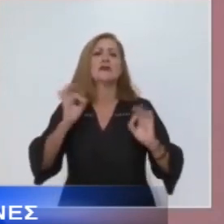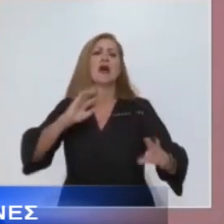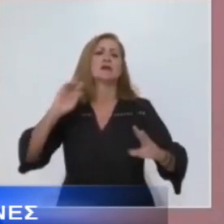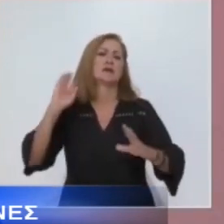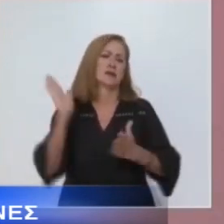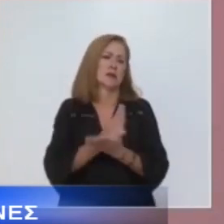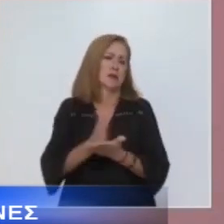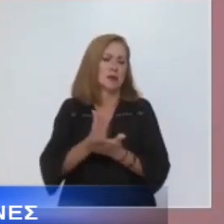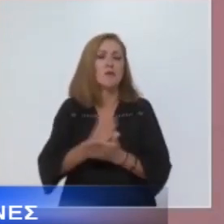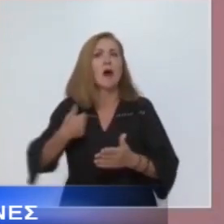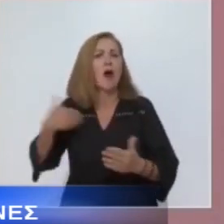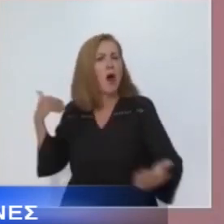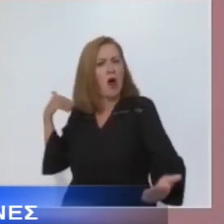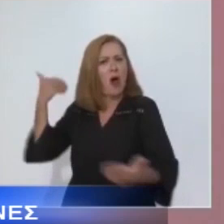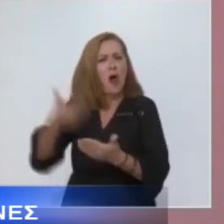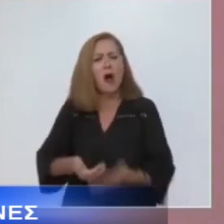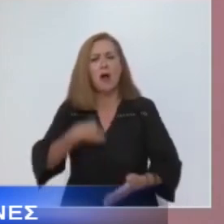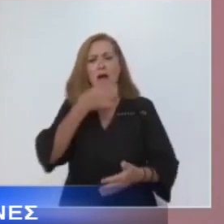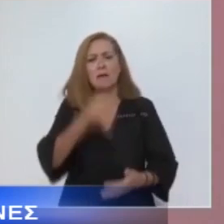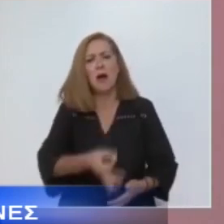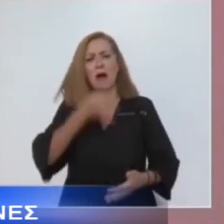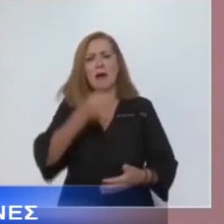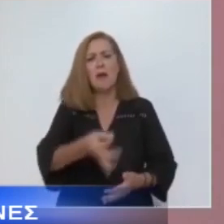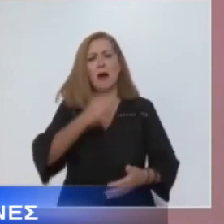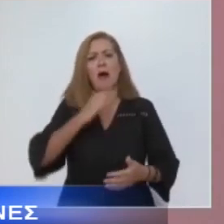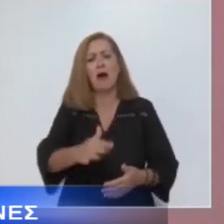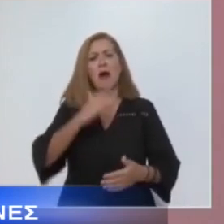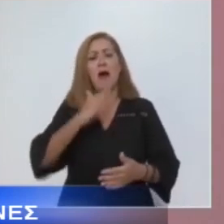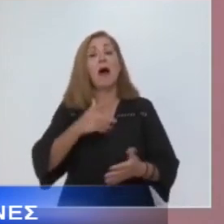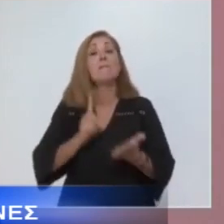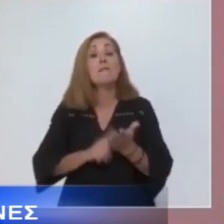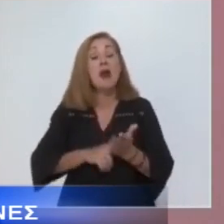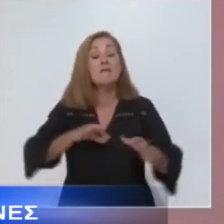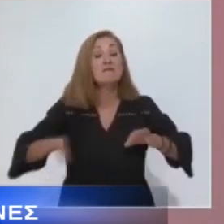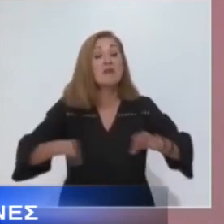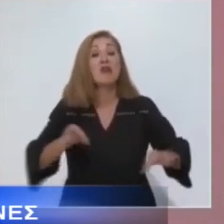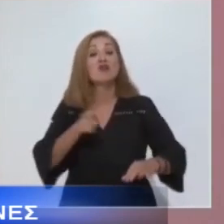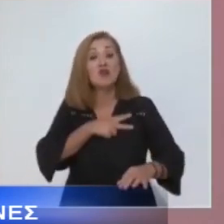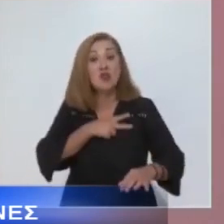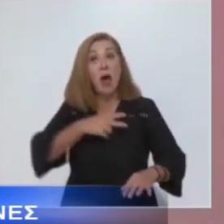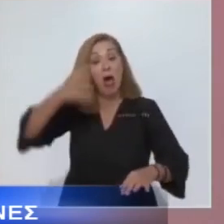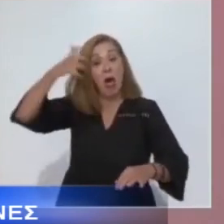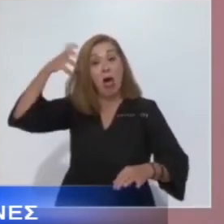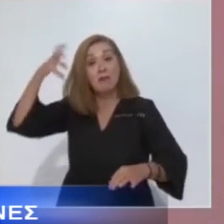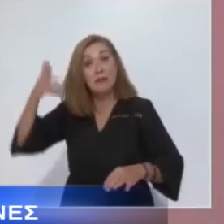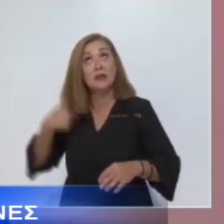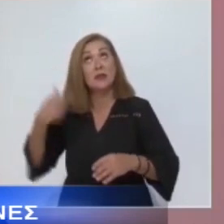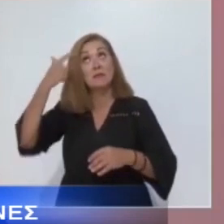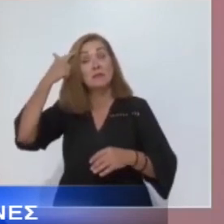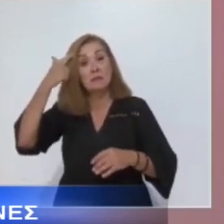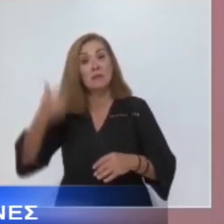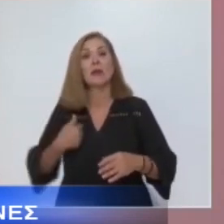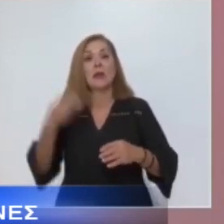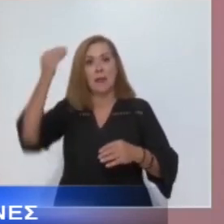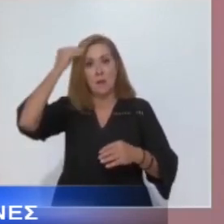λέγαμε εδώ και πάρα πολλά χρόνια. Χρειάζεται μια ισχυρή πολιτεία με σχεδιασμό που θα στηρίζεται στην επιστήμη. Γιατί μπορεί σε έναν βαθμό η